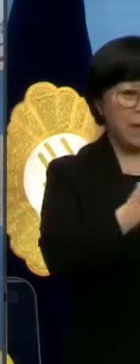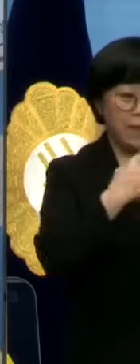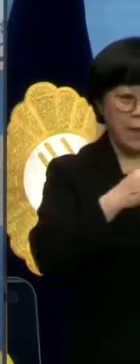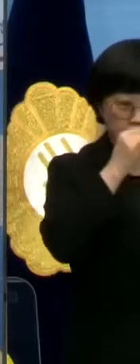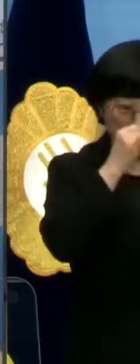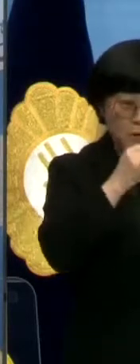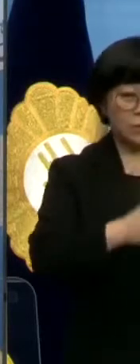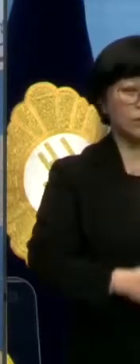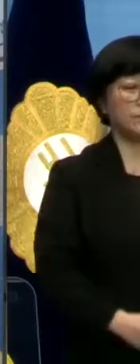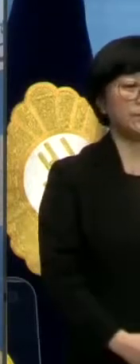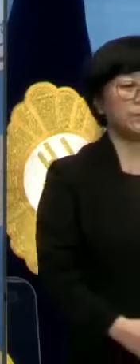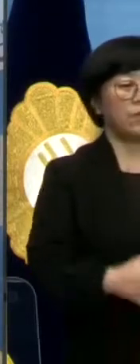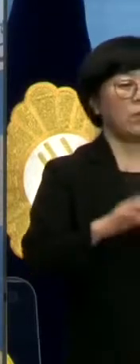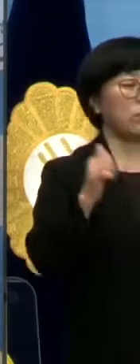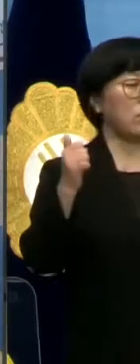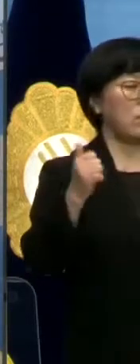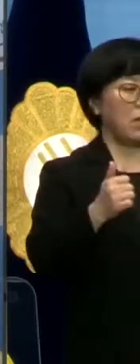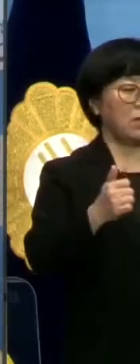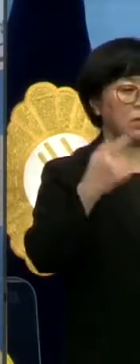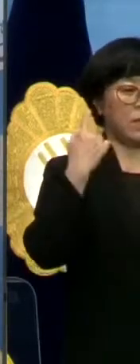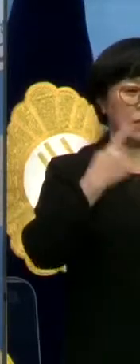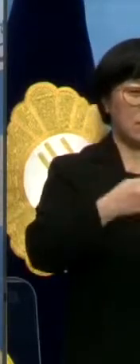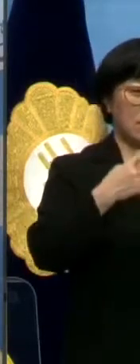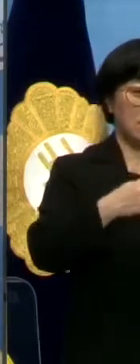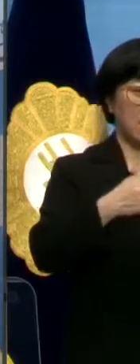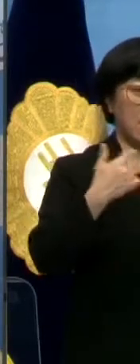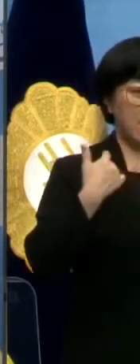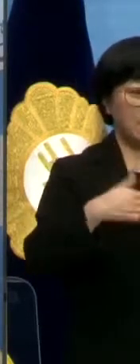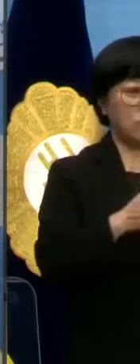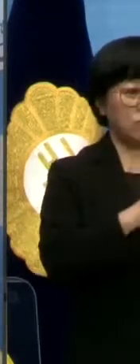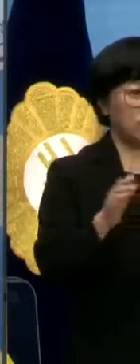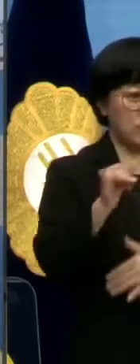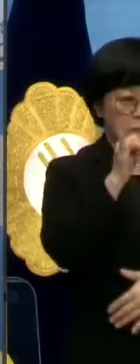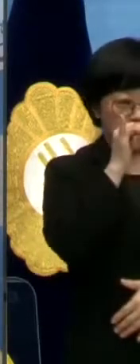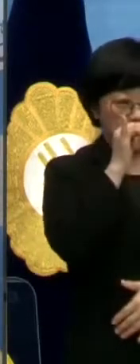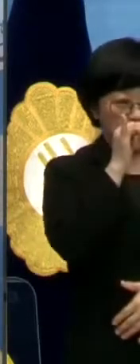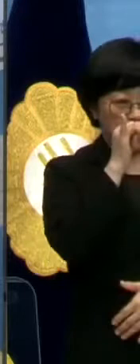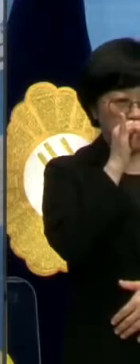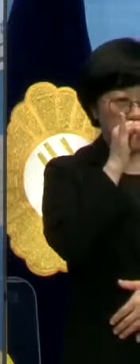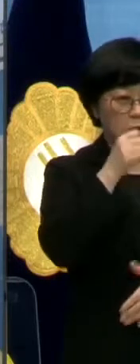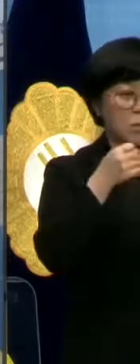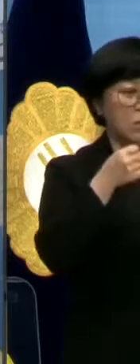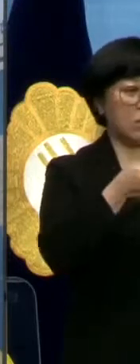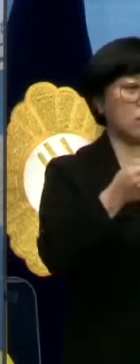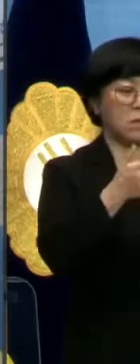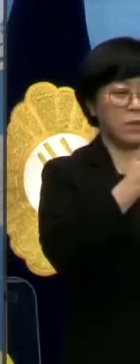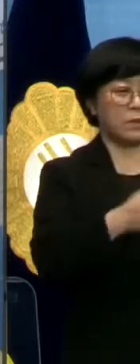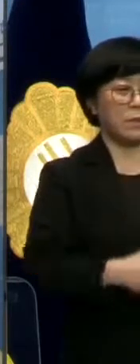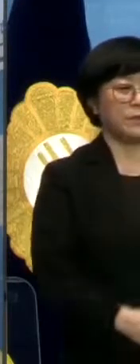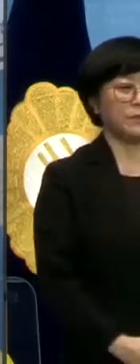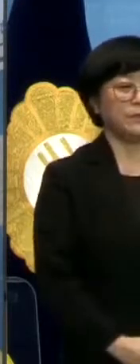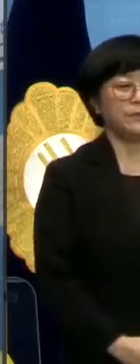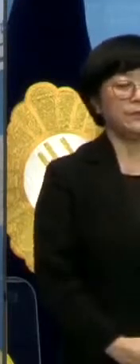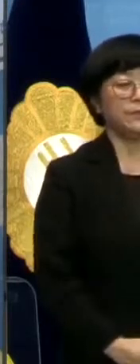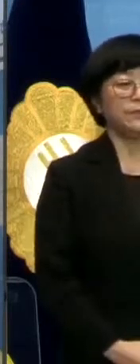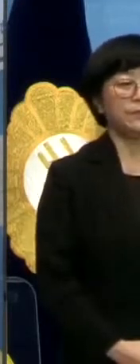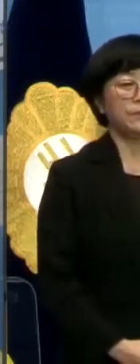있습니까? 국회도 언제든 준비가 되어 있으니 결단하시기 바랍니다.